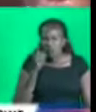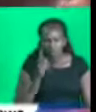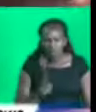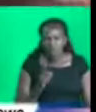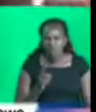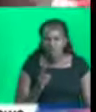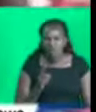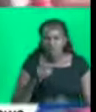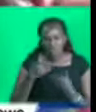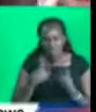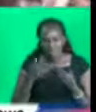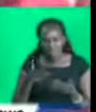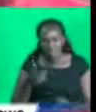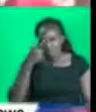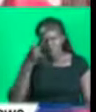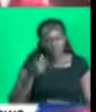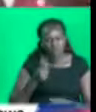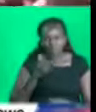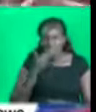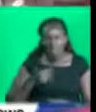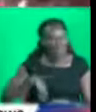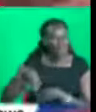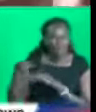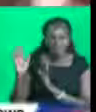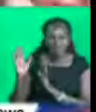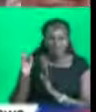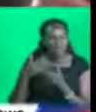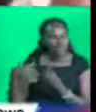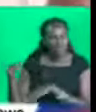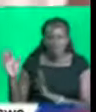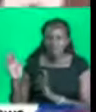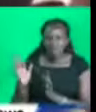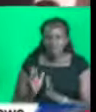tuko hapa kwa ajili ya aende atakapoenda